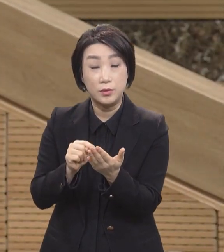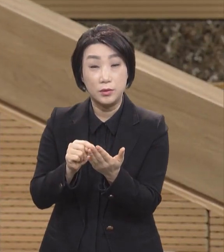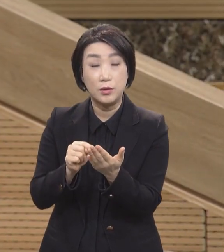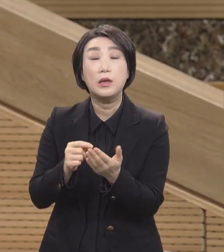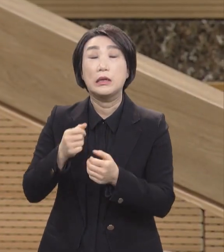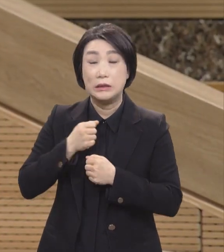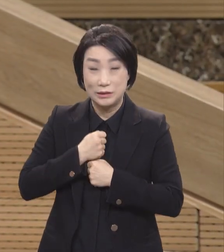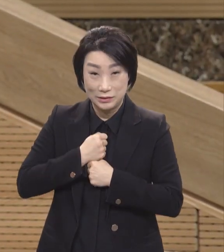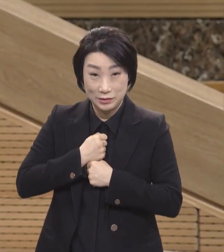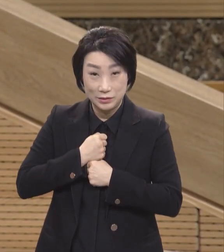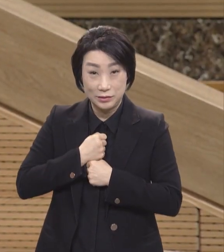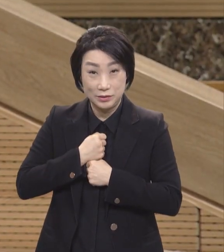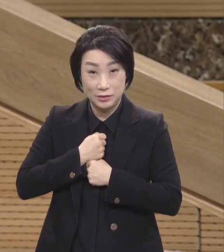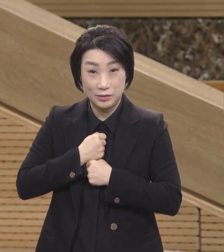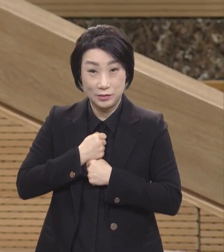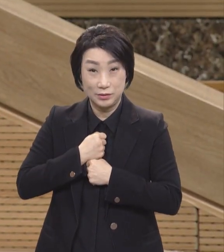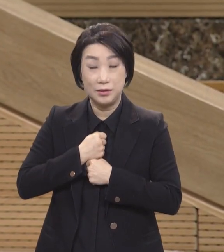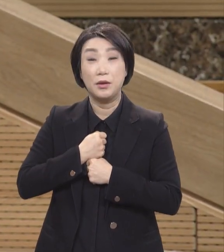지켜라